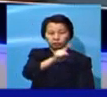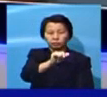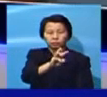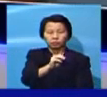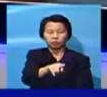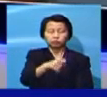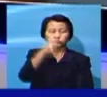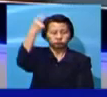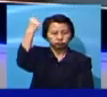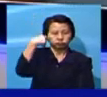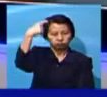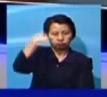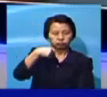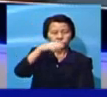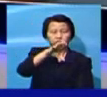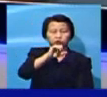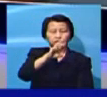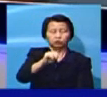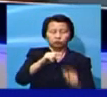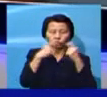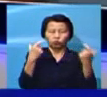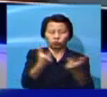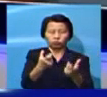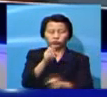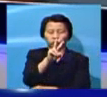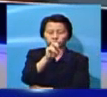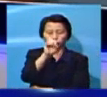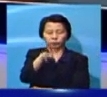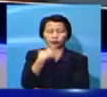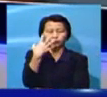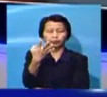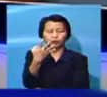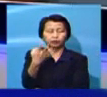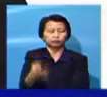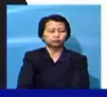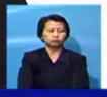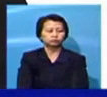bersara sebagai CEO kumpulan pada 20 April